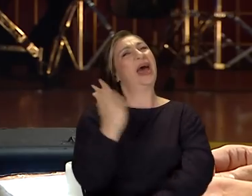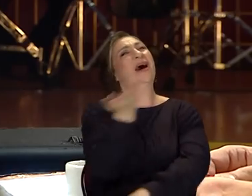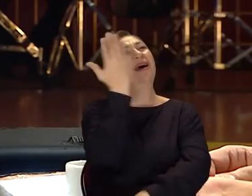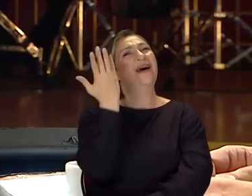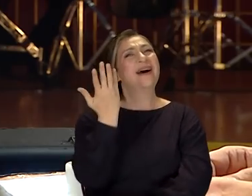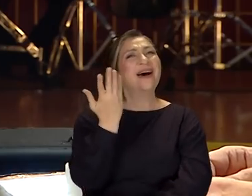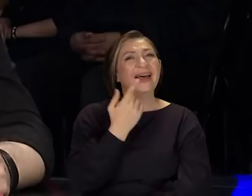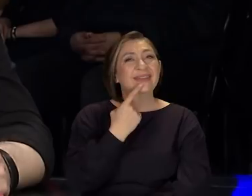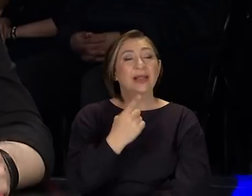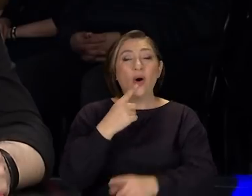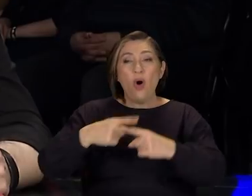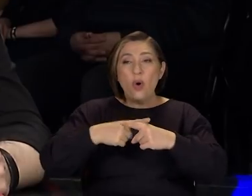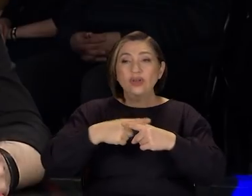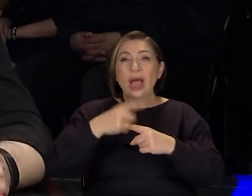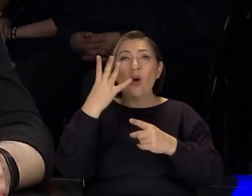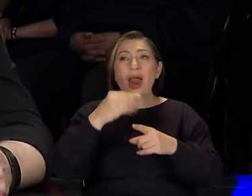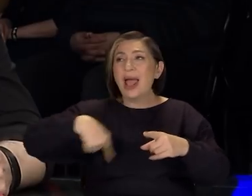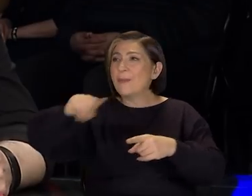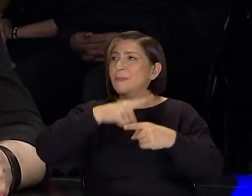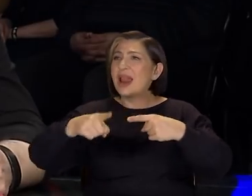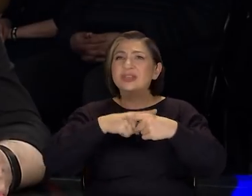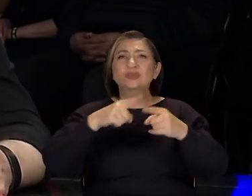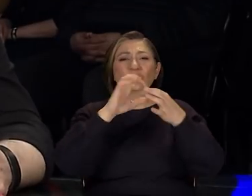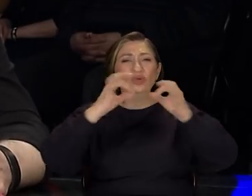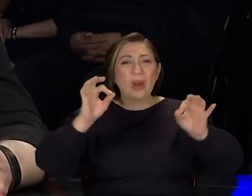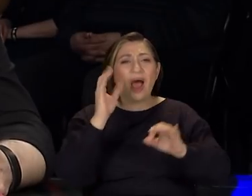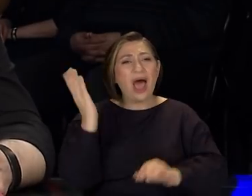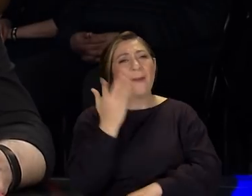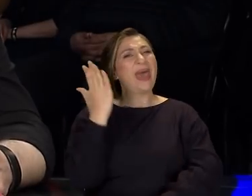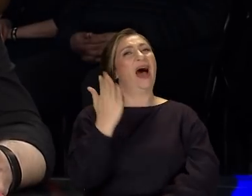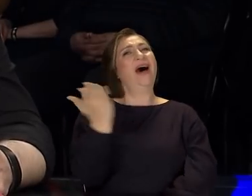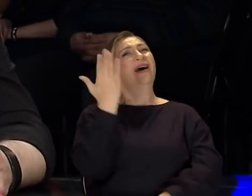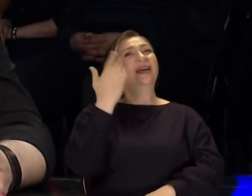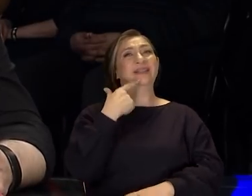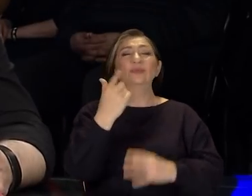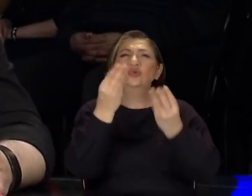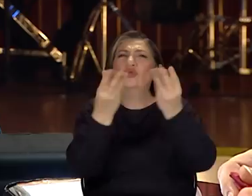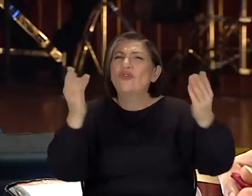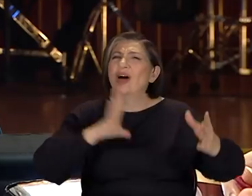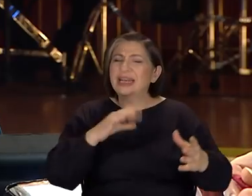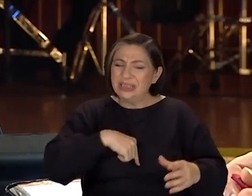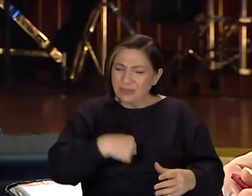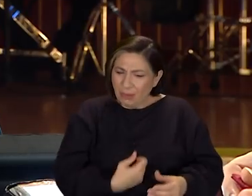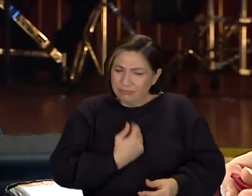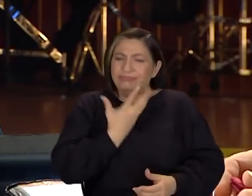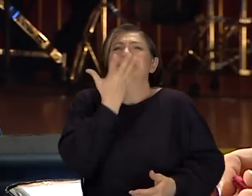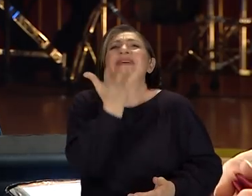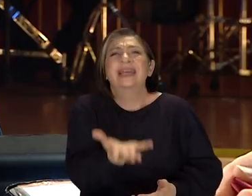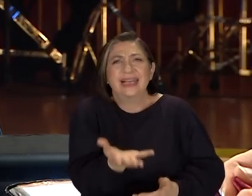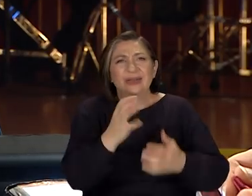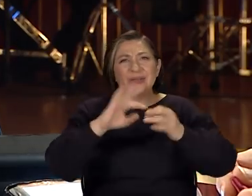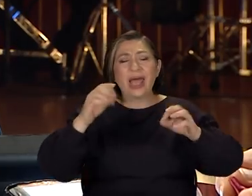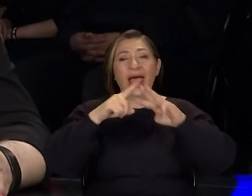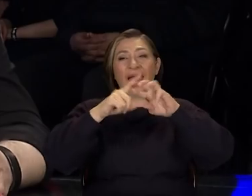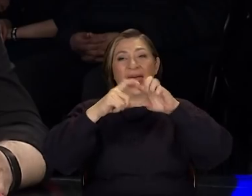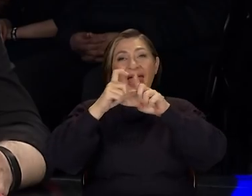Yani ortak olarak bu cümleyi paylaştığımız çok anlar oluyor ve içimizden gelen sözler de bu şekildeydi. Sonra